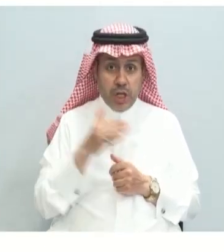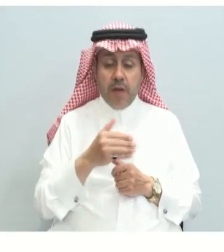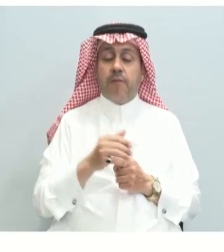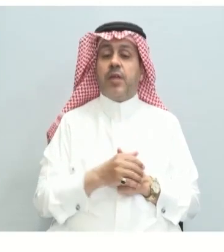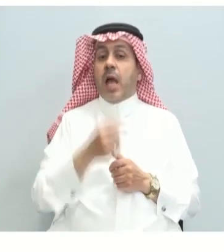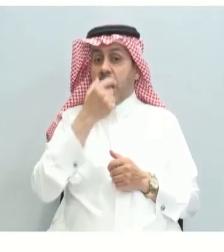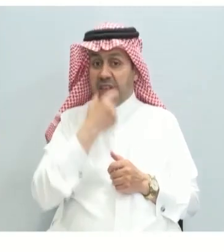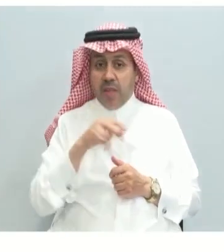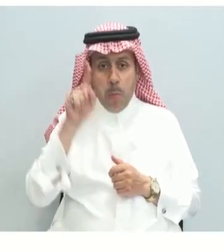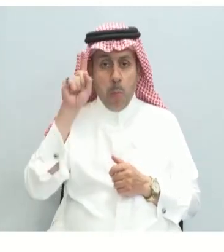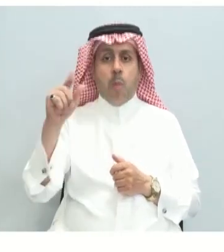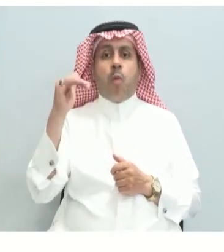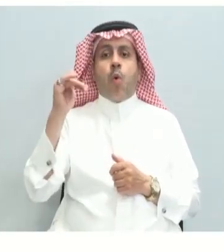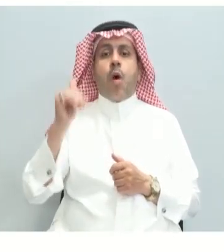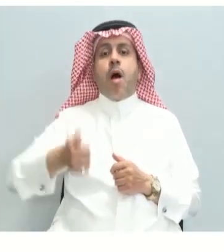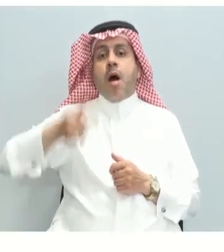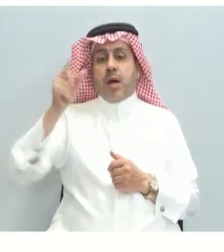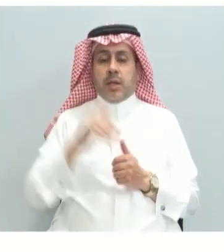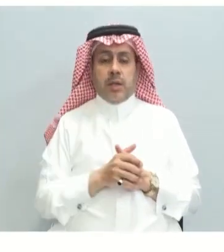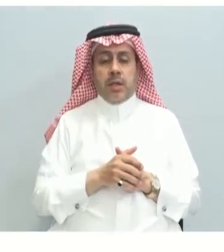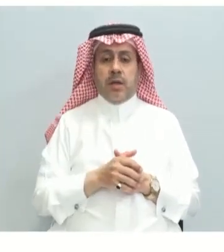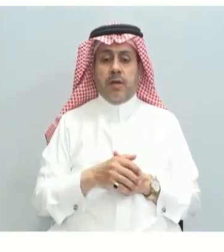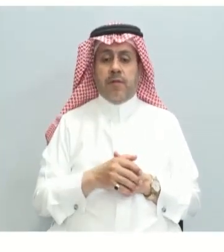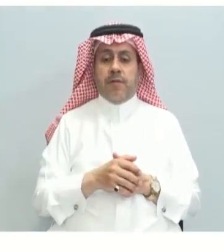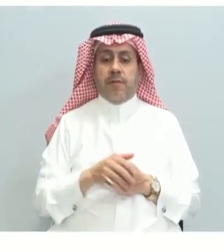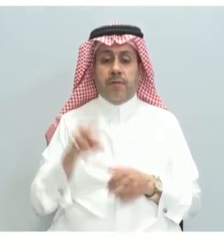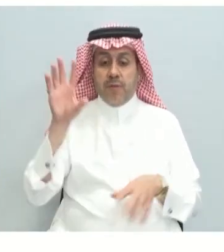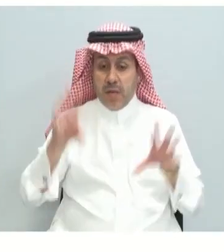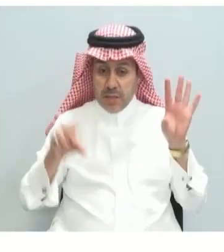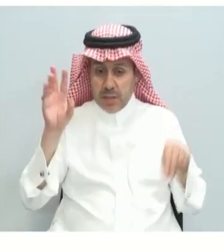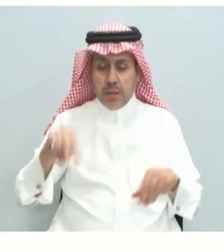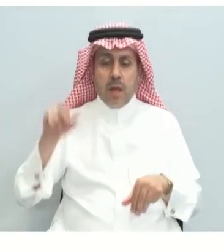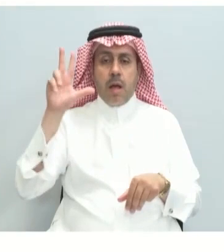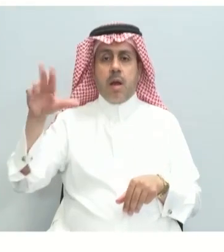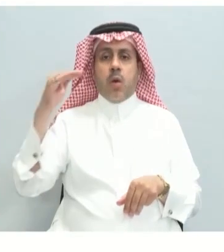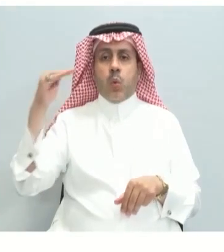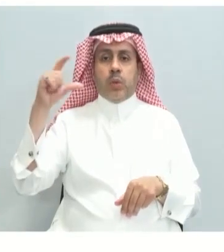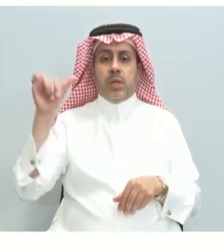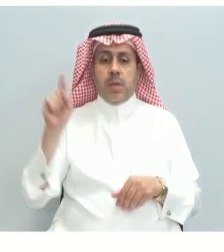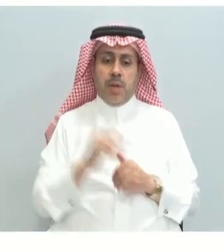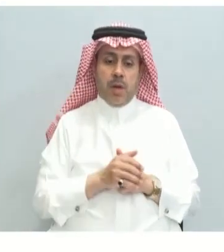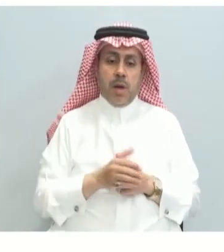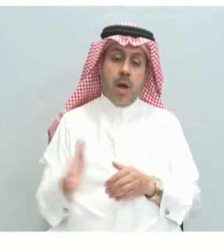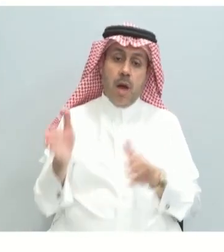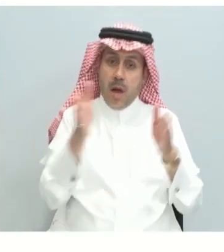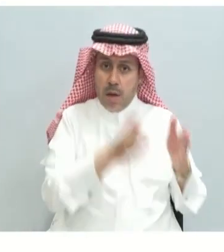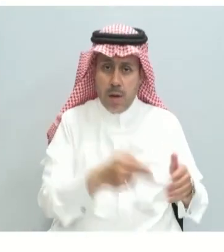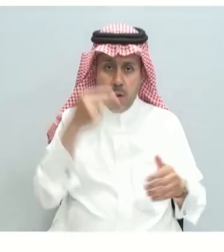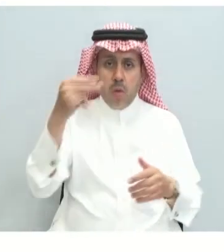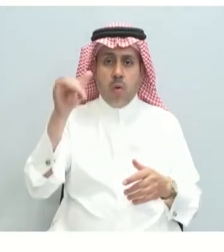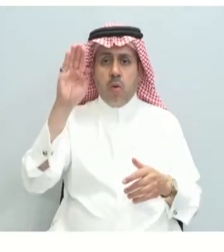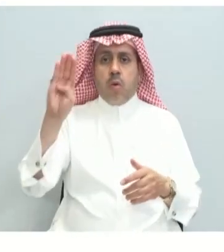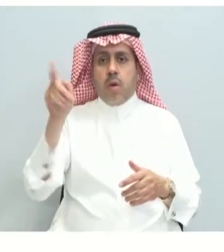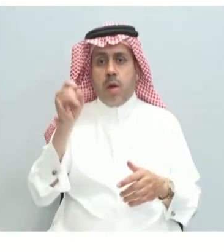صحيحه في قصة الحديبية عن عكرمة رحمه الله، أنه لما جاء سهيل